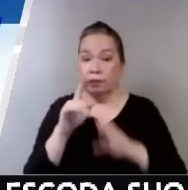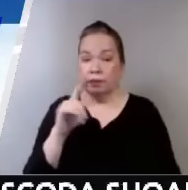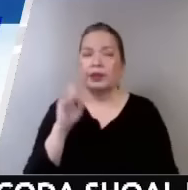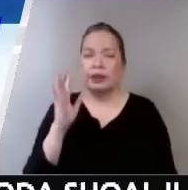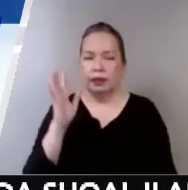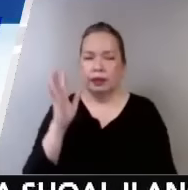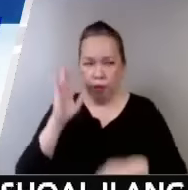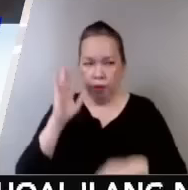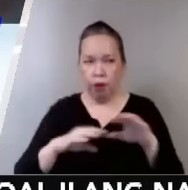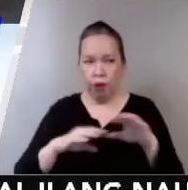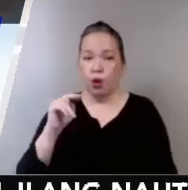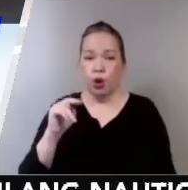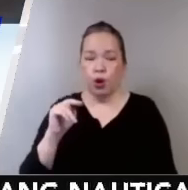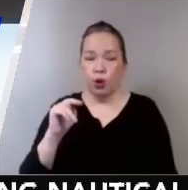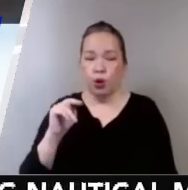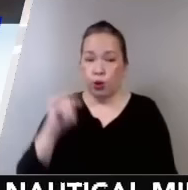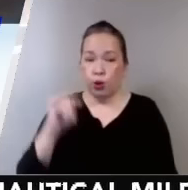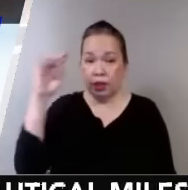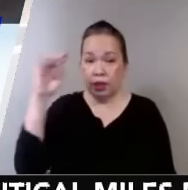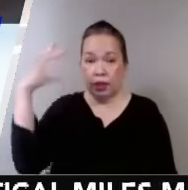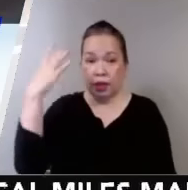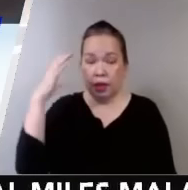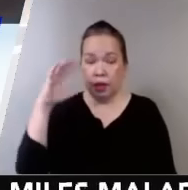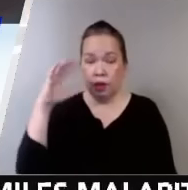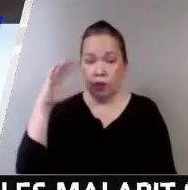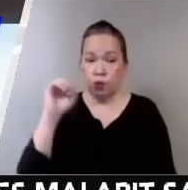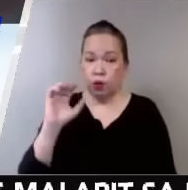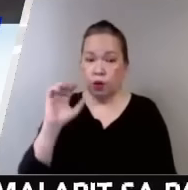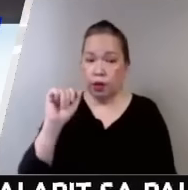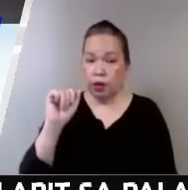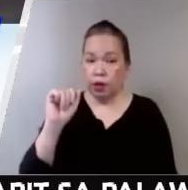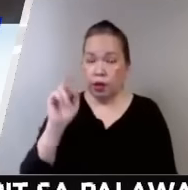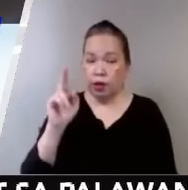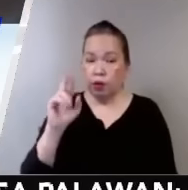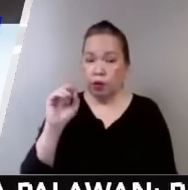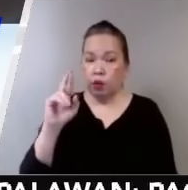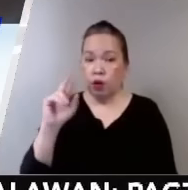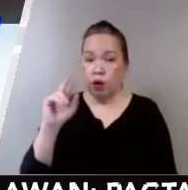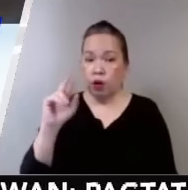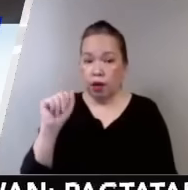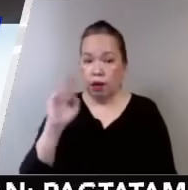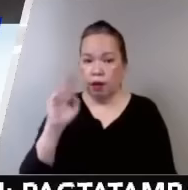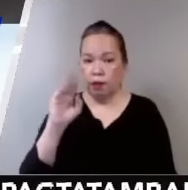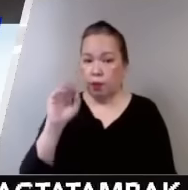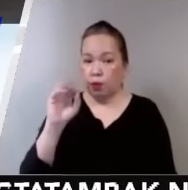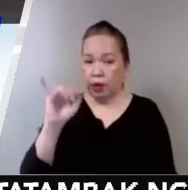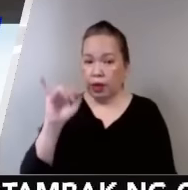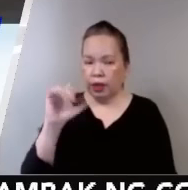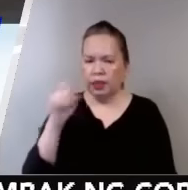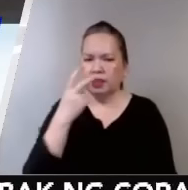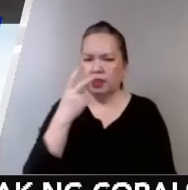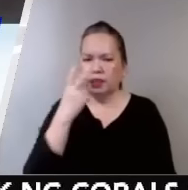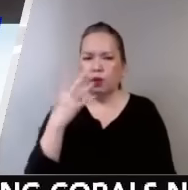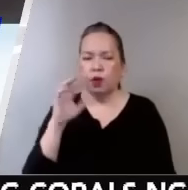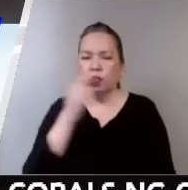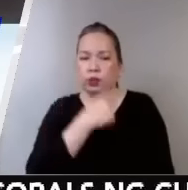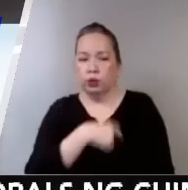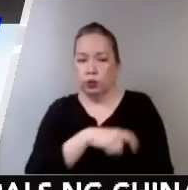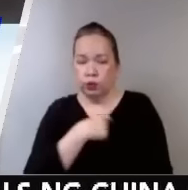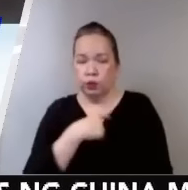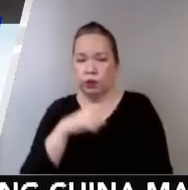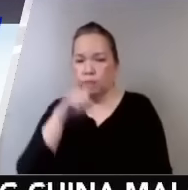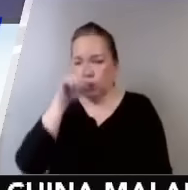o Aurora Borealis na namataan din sa Switzerland, Germany at United Kingdom. Maganda man sa